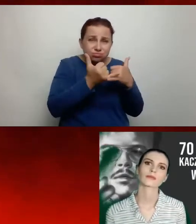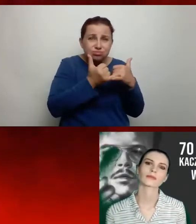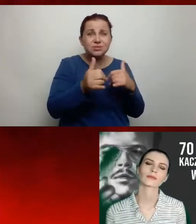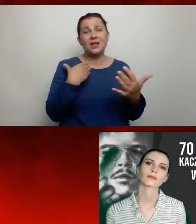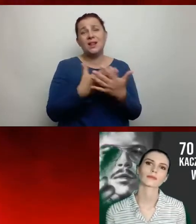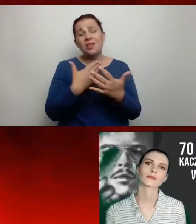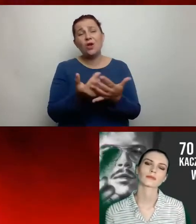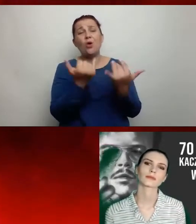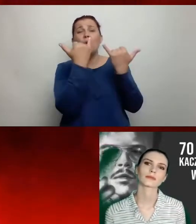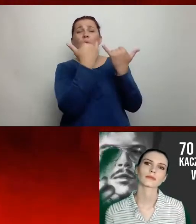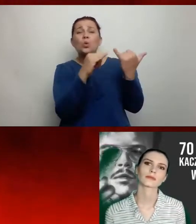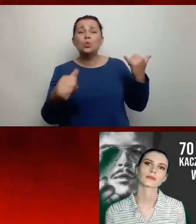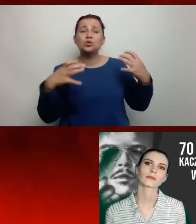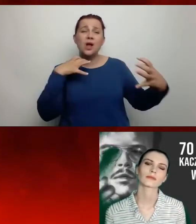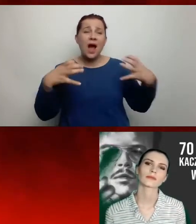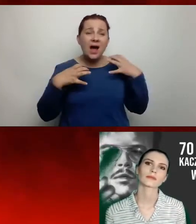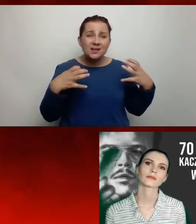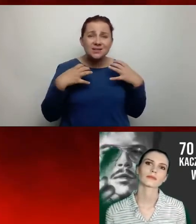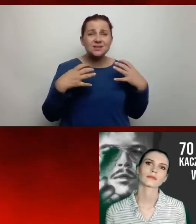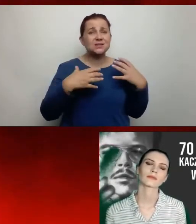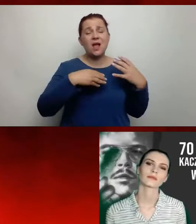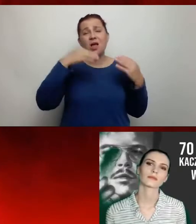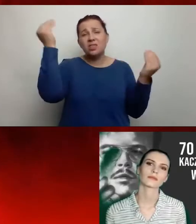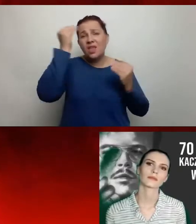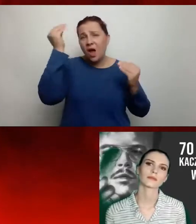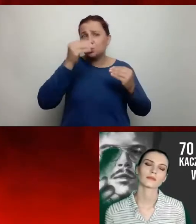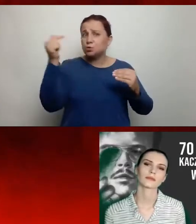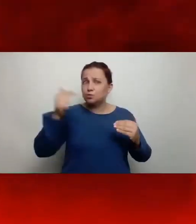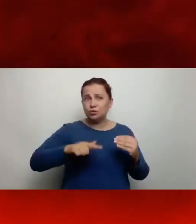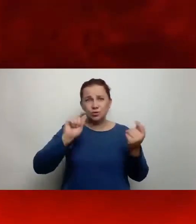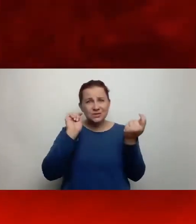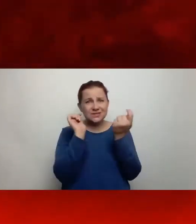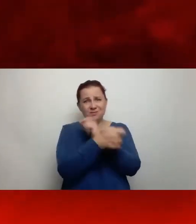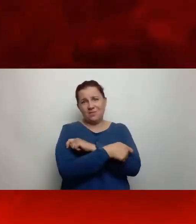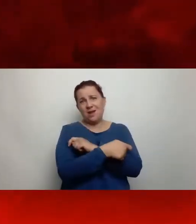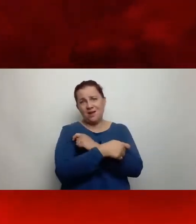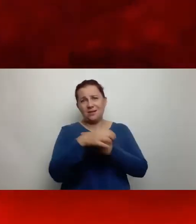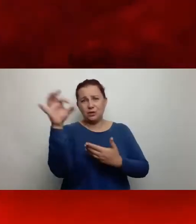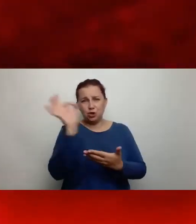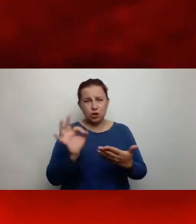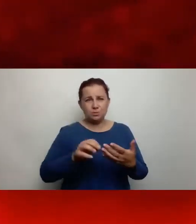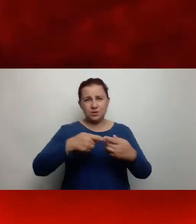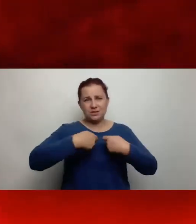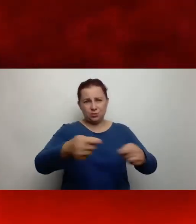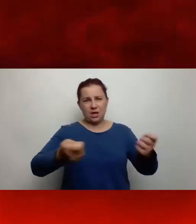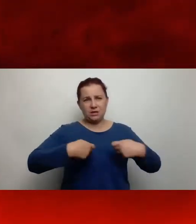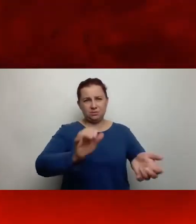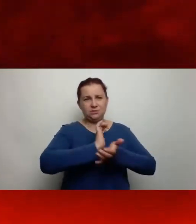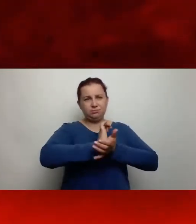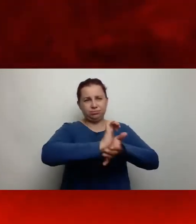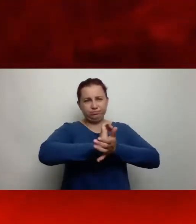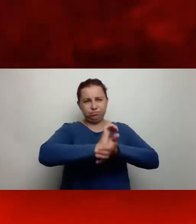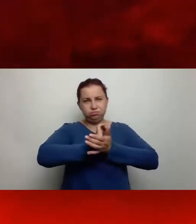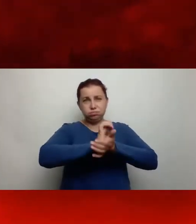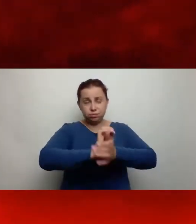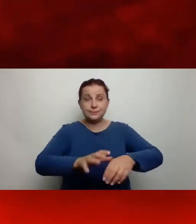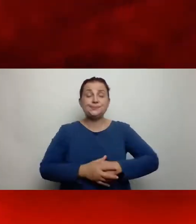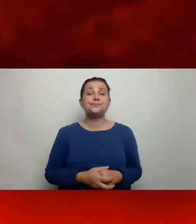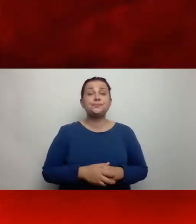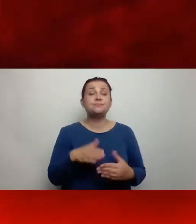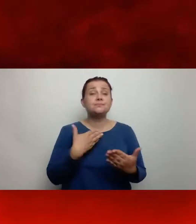musieli nauczyć się takiego szybkiego malowania i szybkiego sprzedawania. Witkacy też był